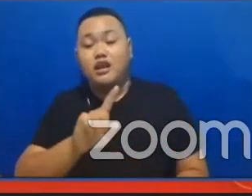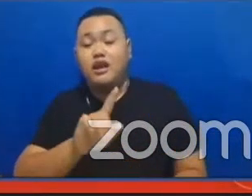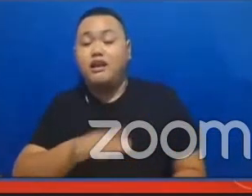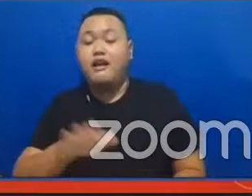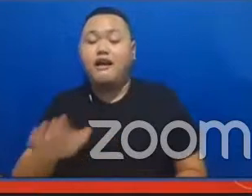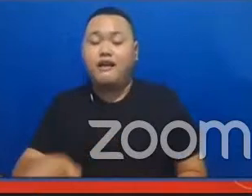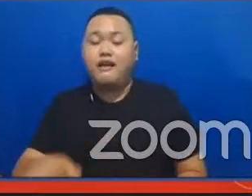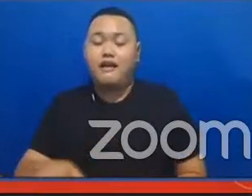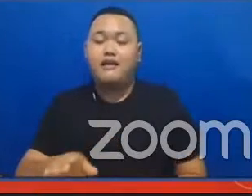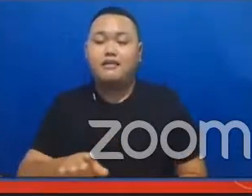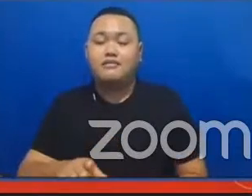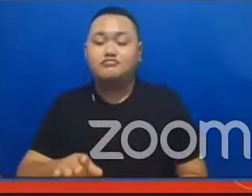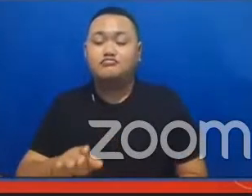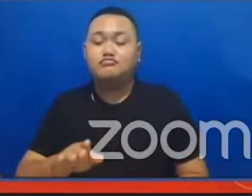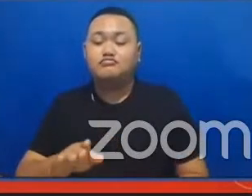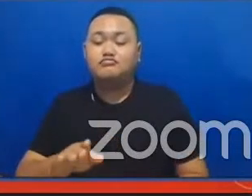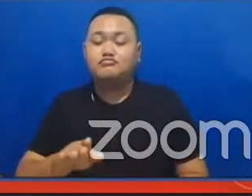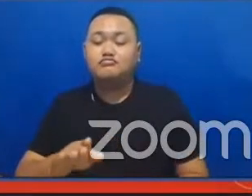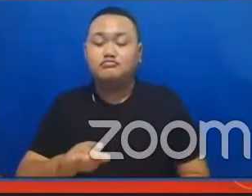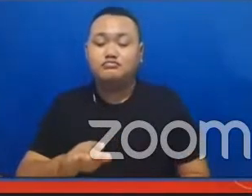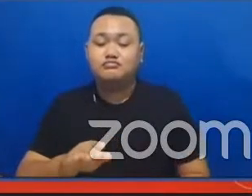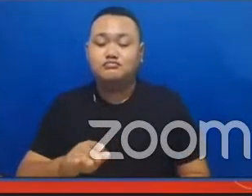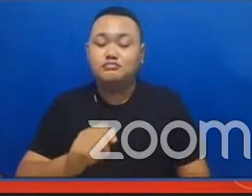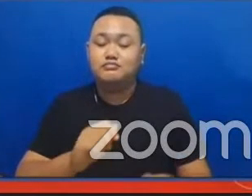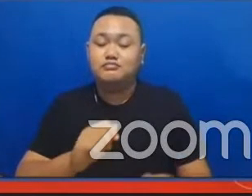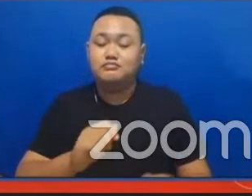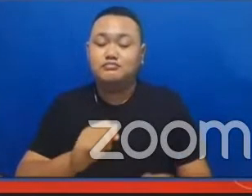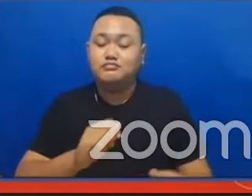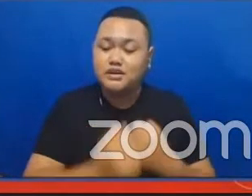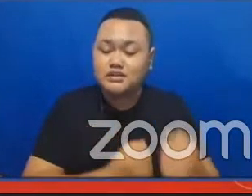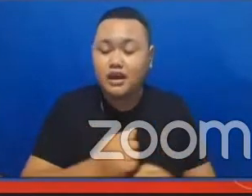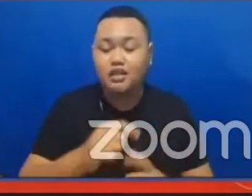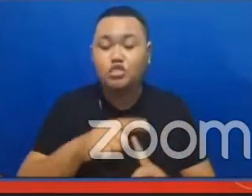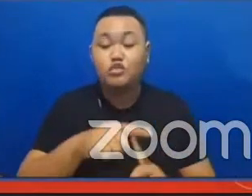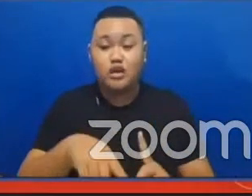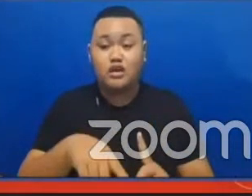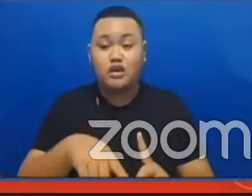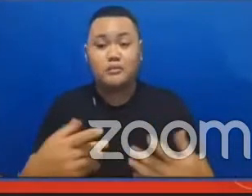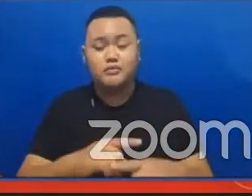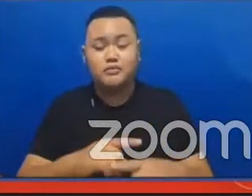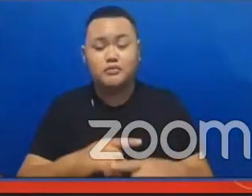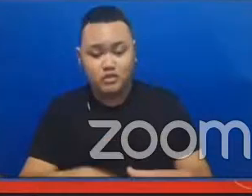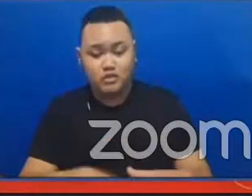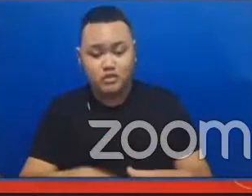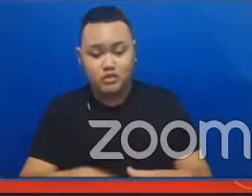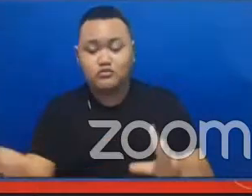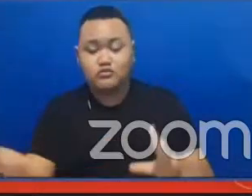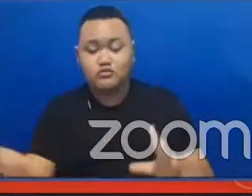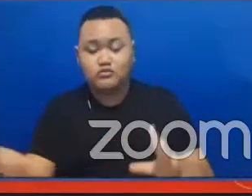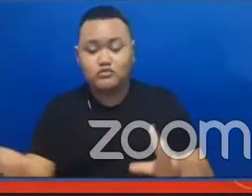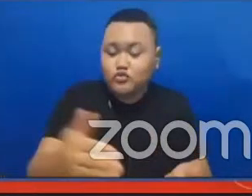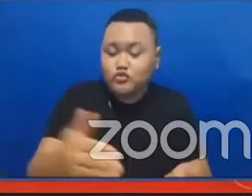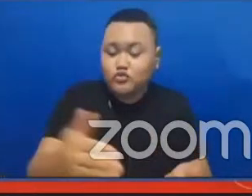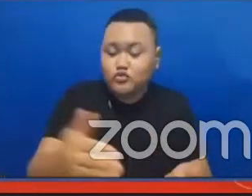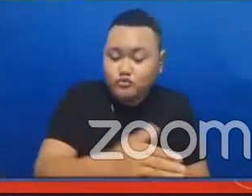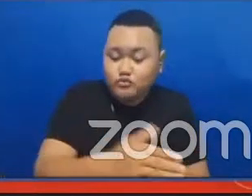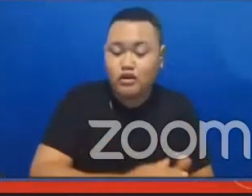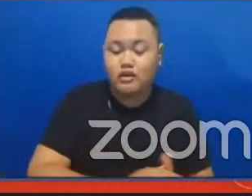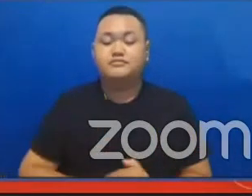harus jelas pelaksanaan bagaimana. Ya, apakah rentang waktu yang bersamaan atau masing-masing terpisah. Nah, dalam pelaksanaannya kita juga